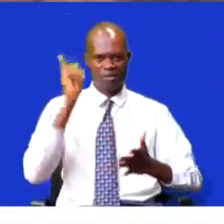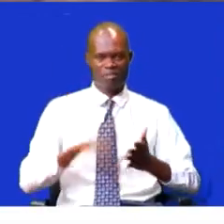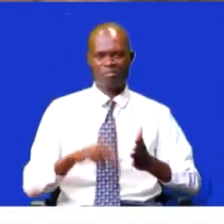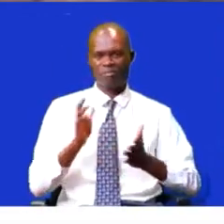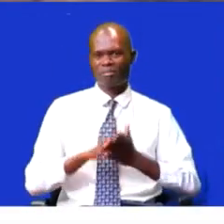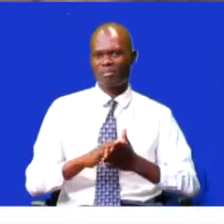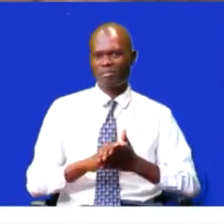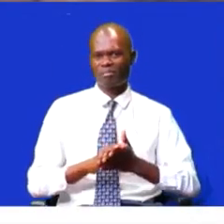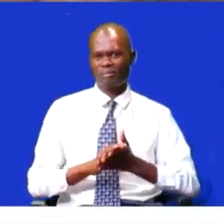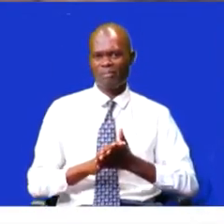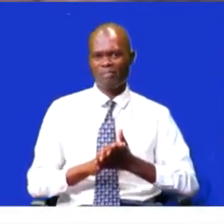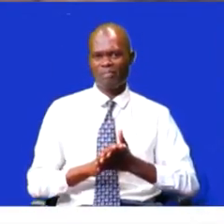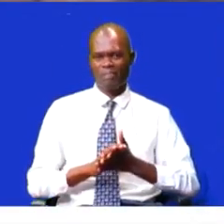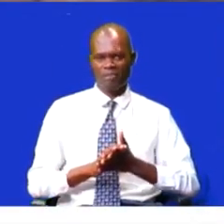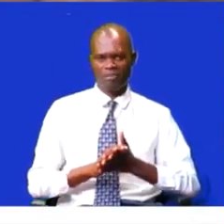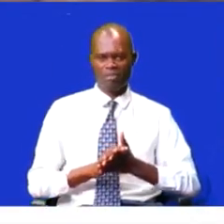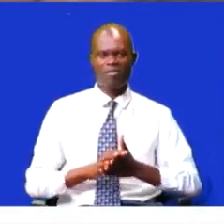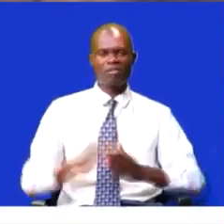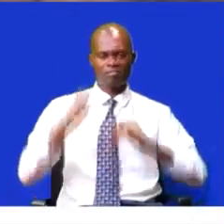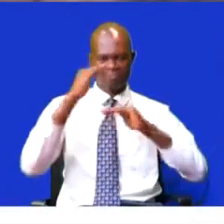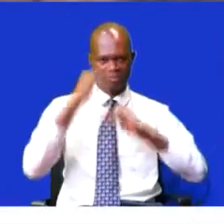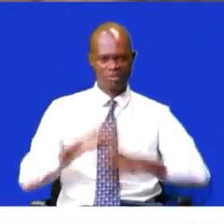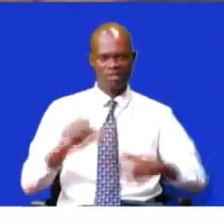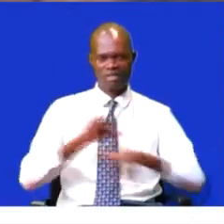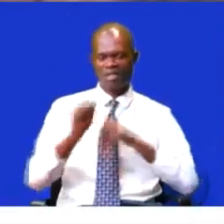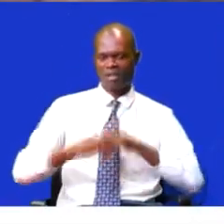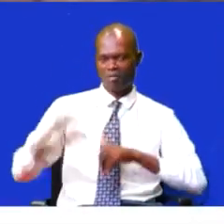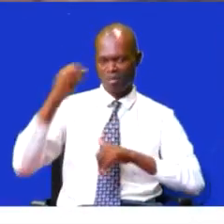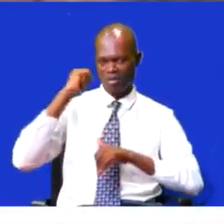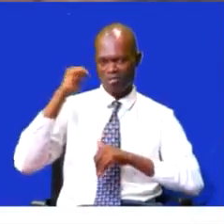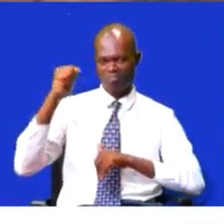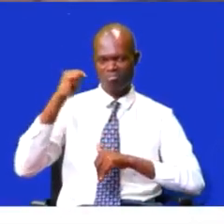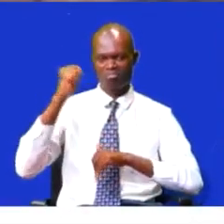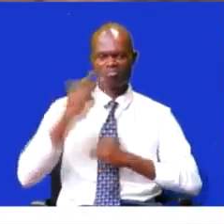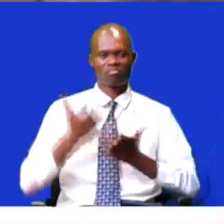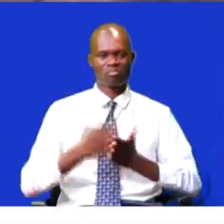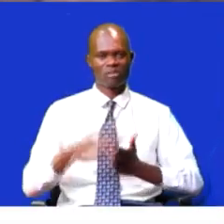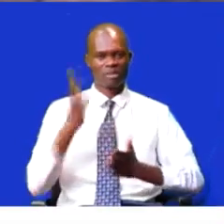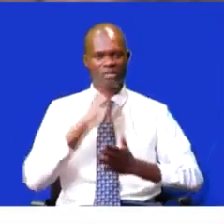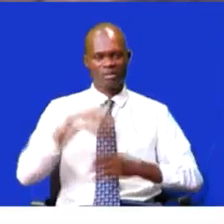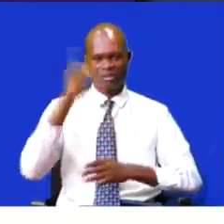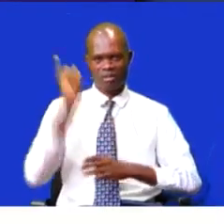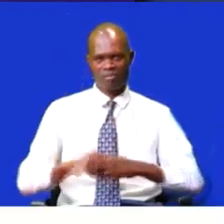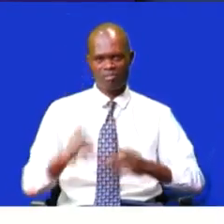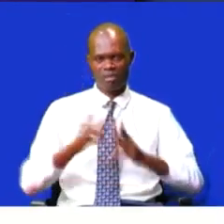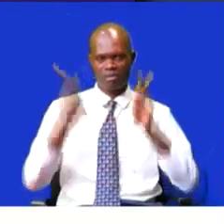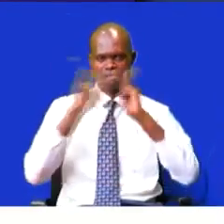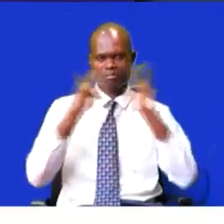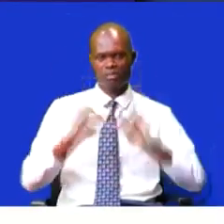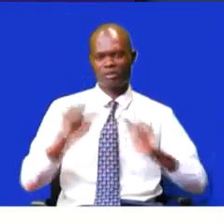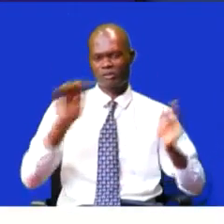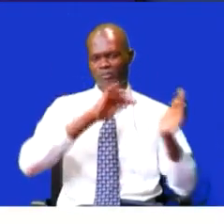tone down on politics and we must impress peace.